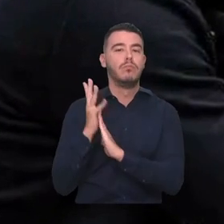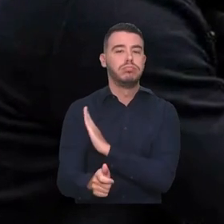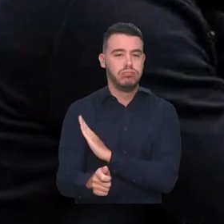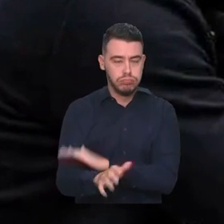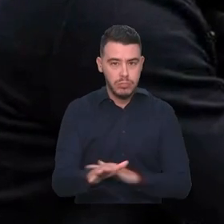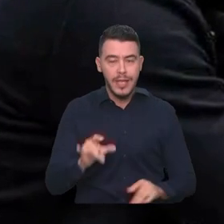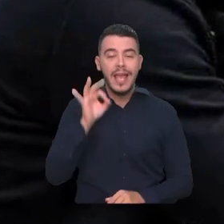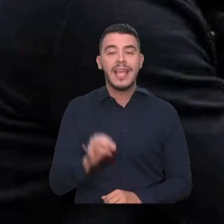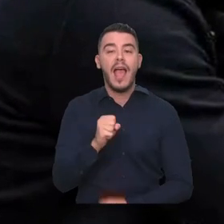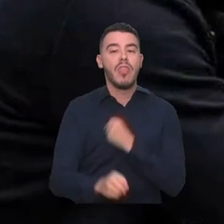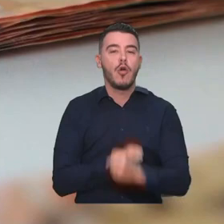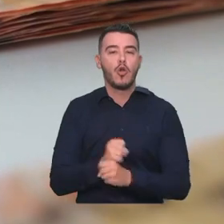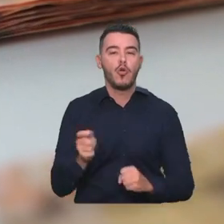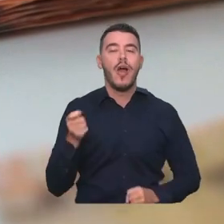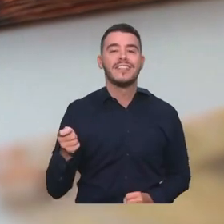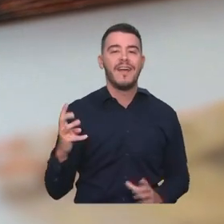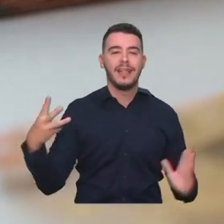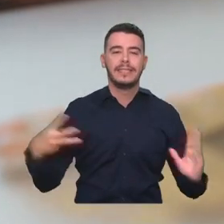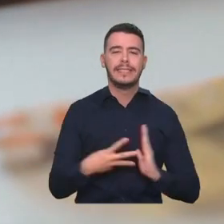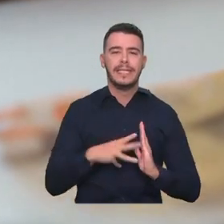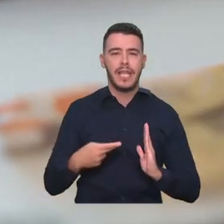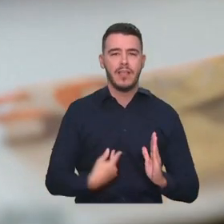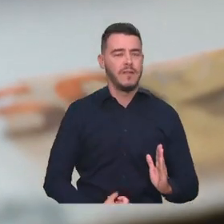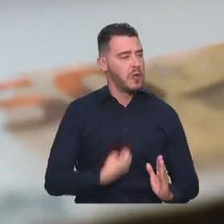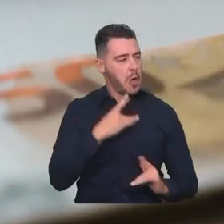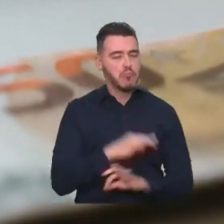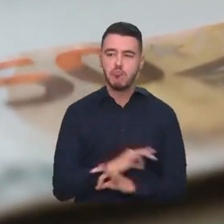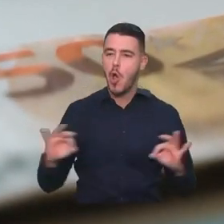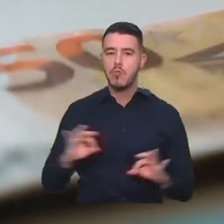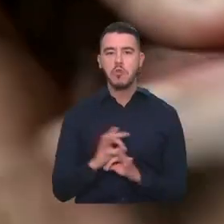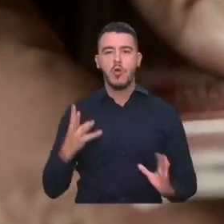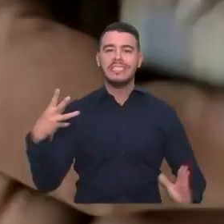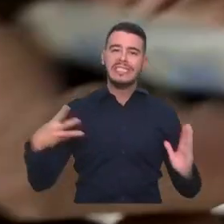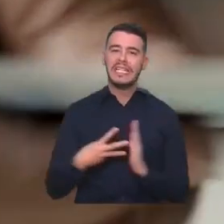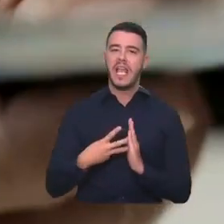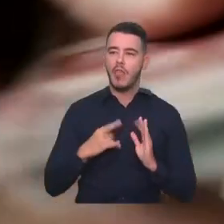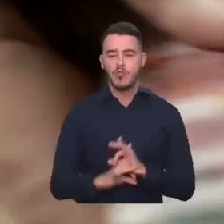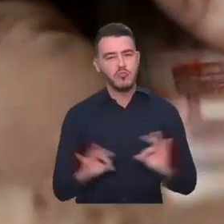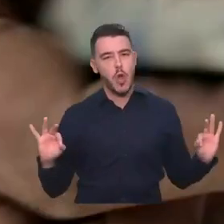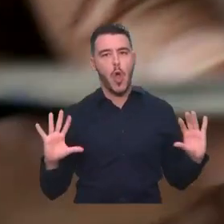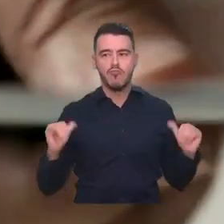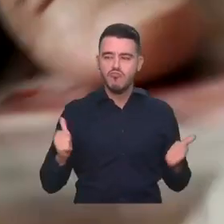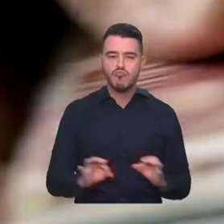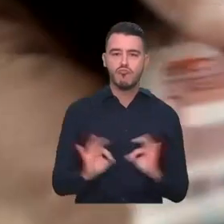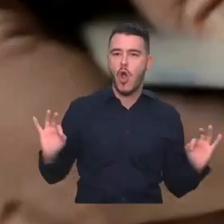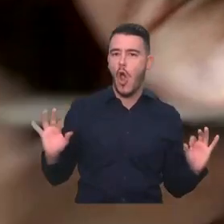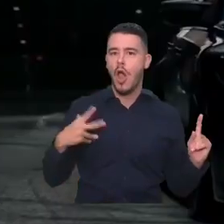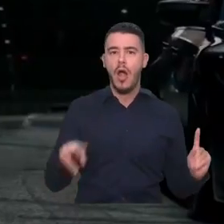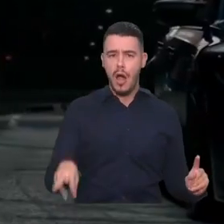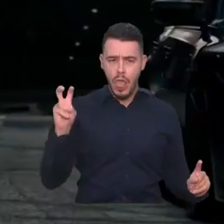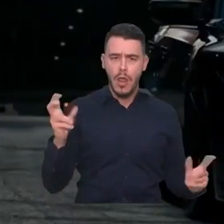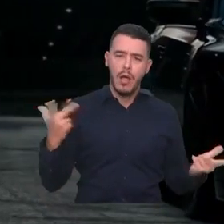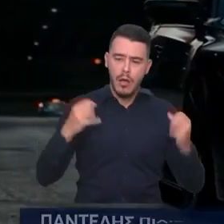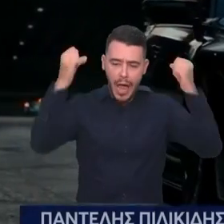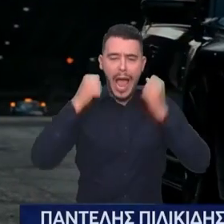στην ασφαλιστική του 3.000 ευρώ και αισθανόταν σίγουρος πως με αυτά τα χρήματα δεν συνέτρεχαν λόγοι ανησυχίας σε περίπτωση κλοπής. Επειδή